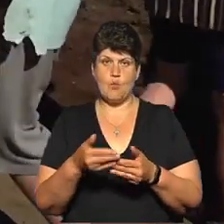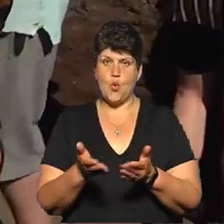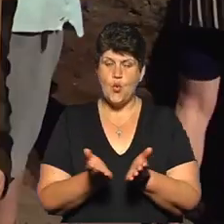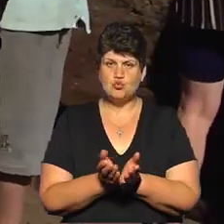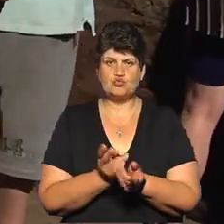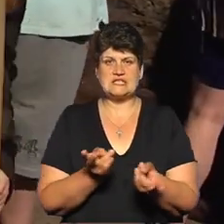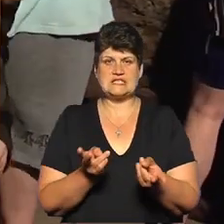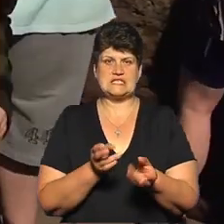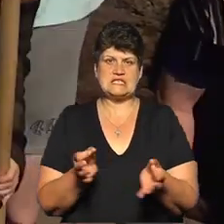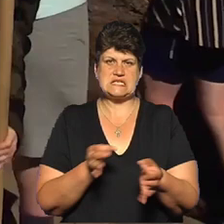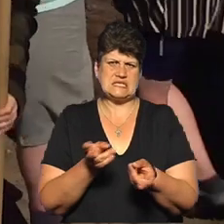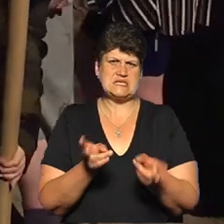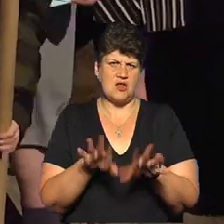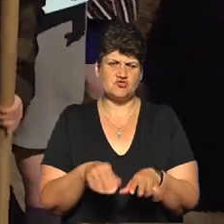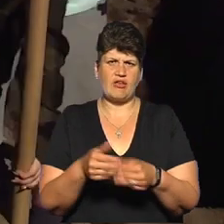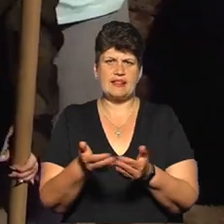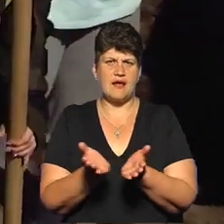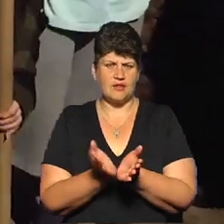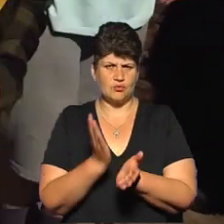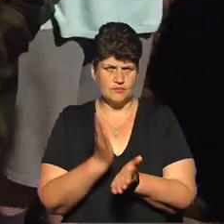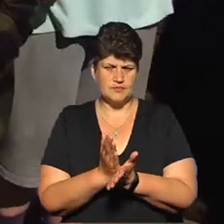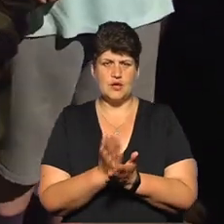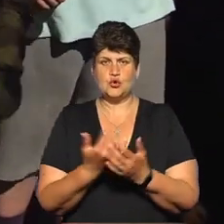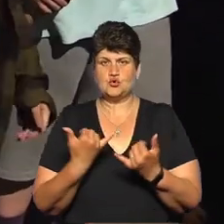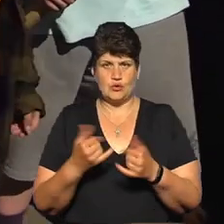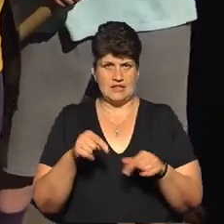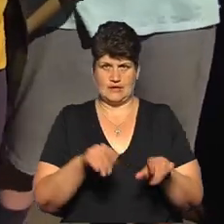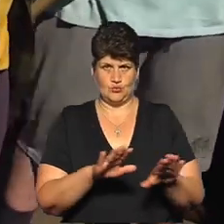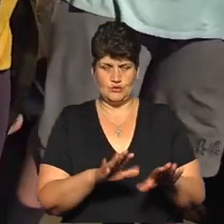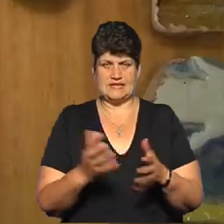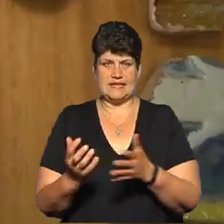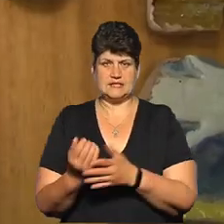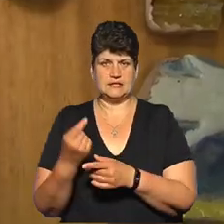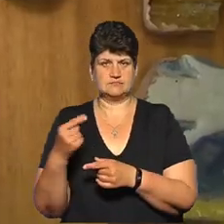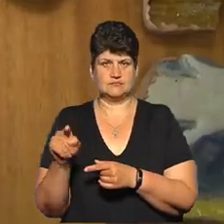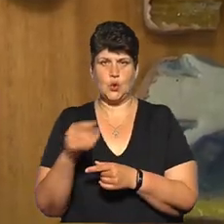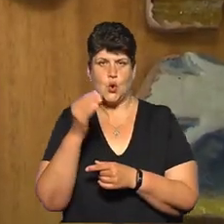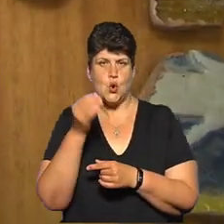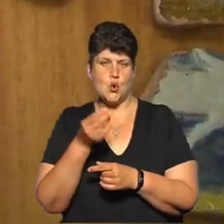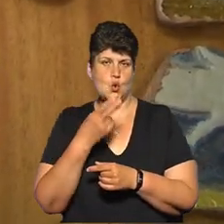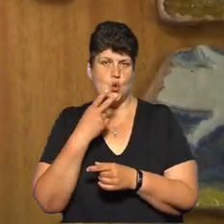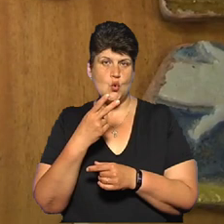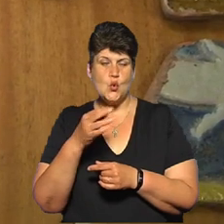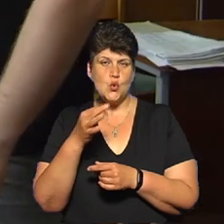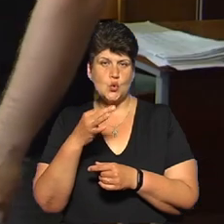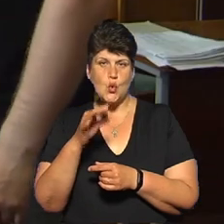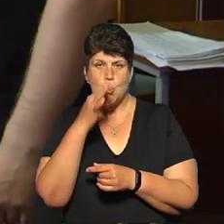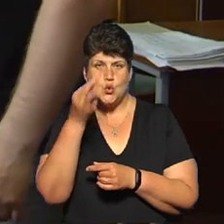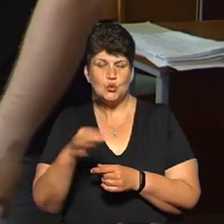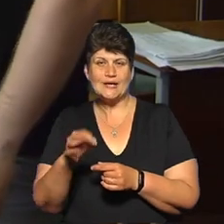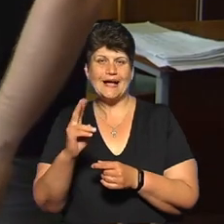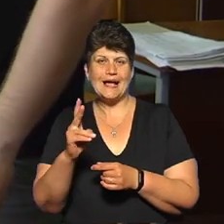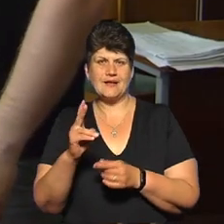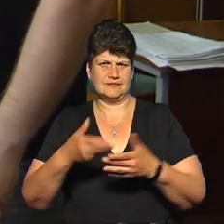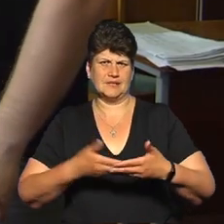От. Сьогодні ще, але вже не в цьому квадраті, знайшли дуже гарну люльку керамічну. Загалом знайшли 15 різних люльок, каже